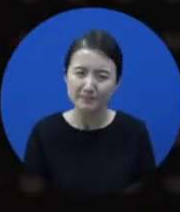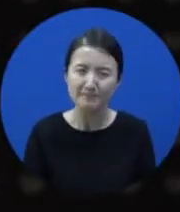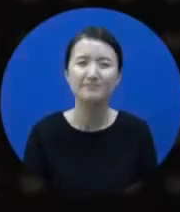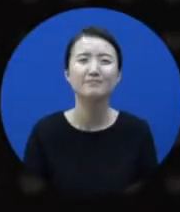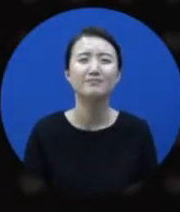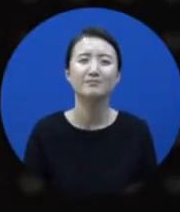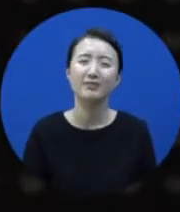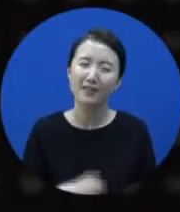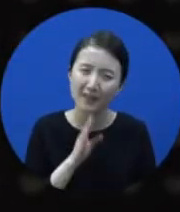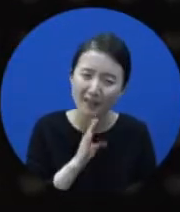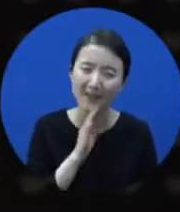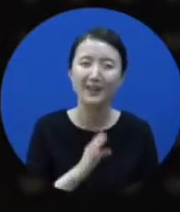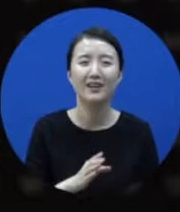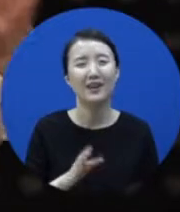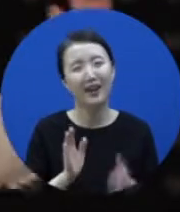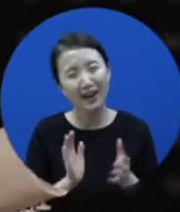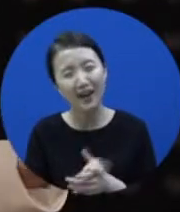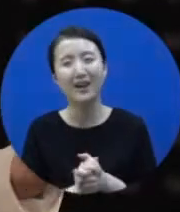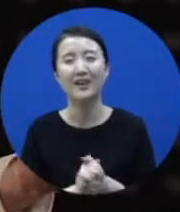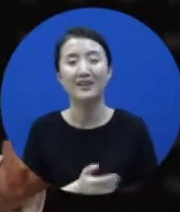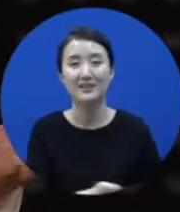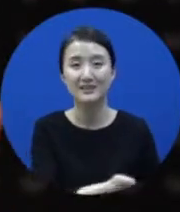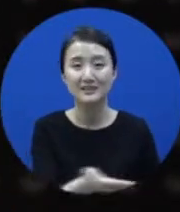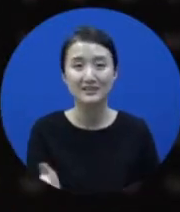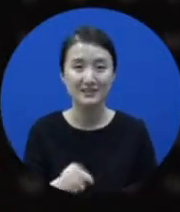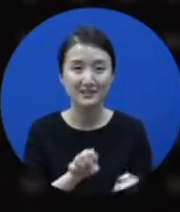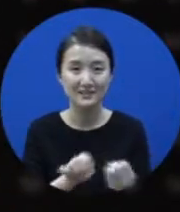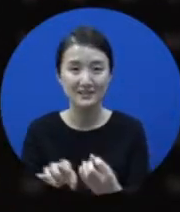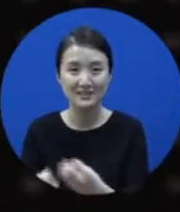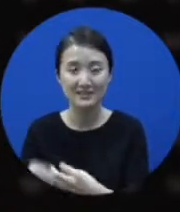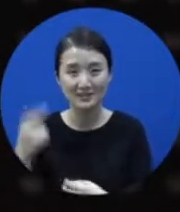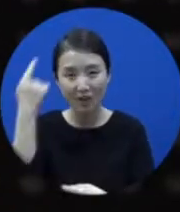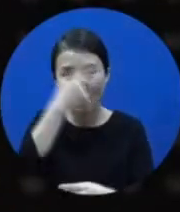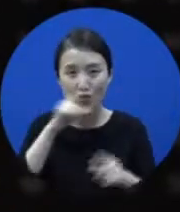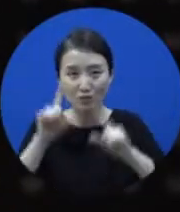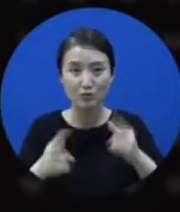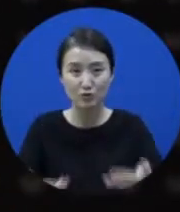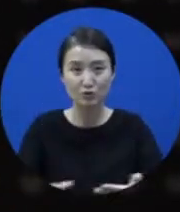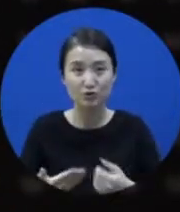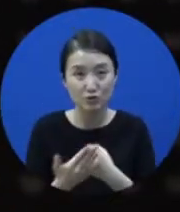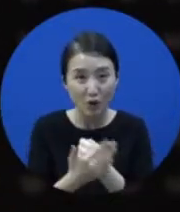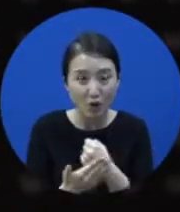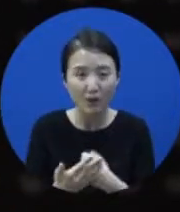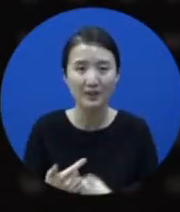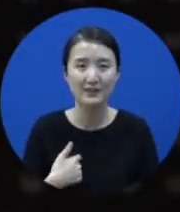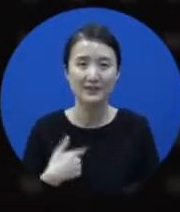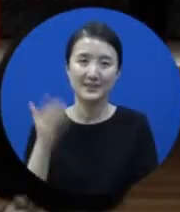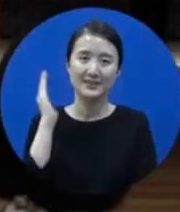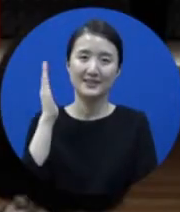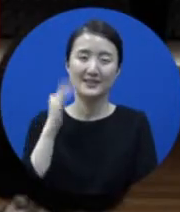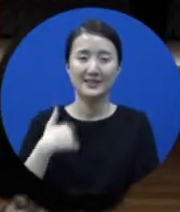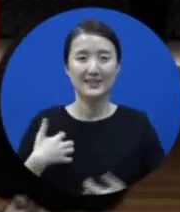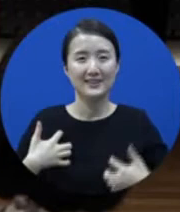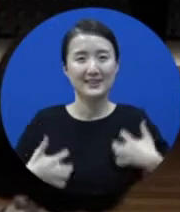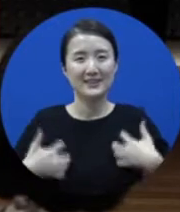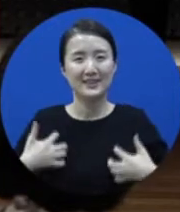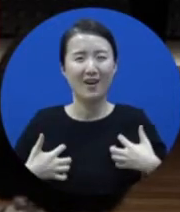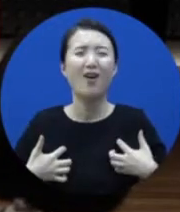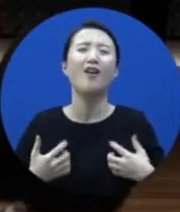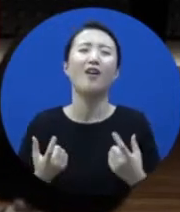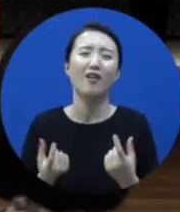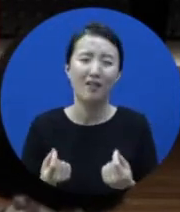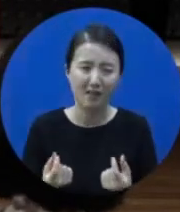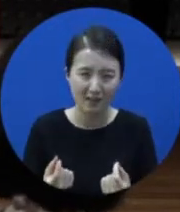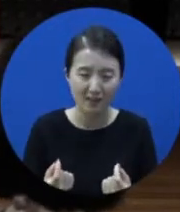막 발자국을 쳐주시니까 앞에서 이렇게 강의하는 저희들이 굉장히 힘이 나잖아요. 뭐냐면 서로 이렇게 마주치면서